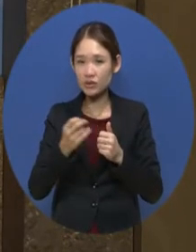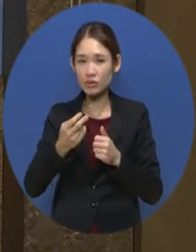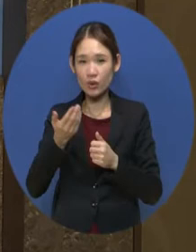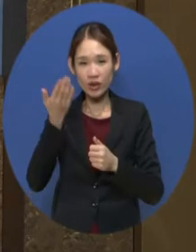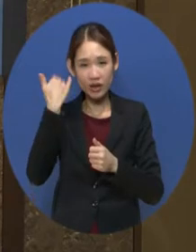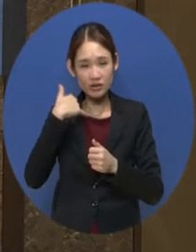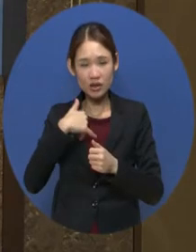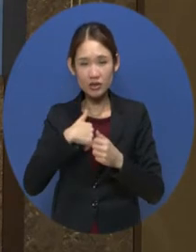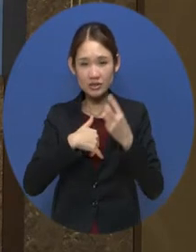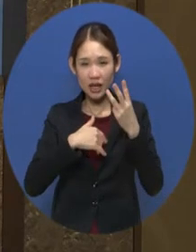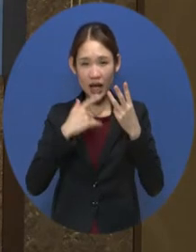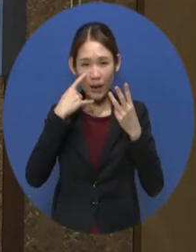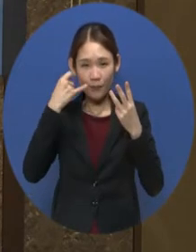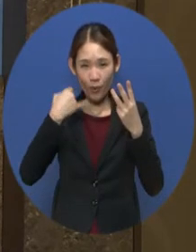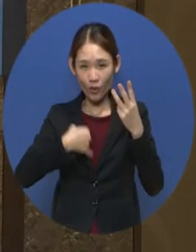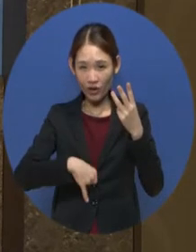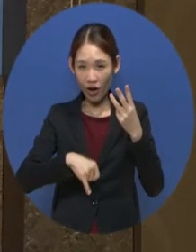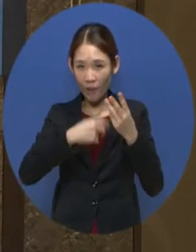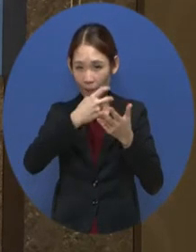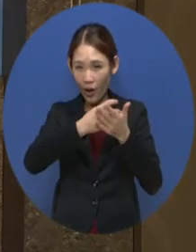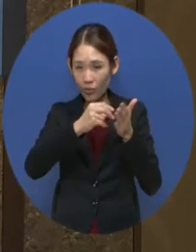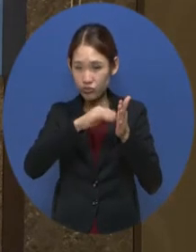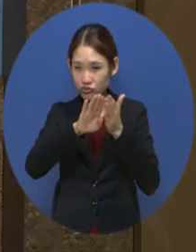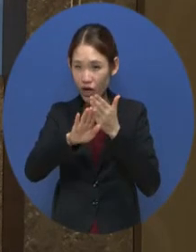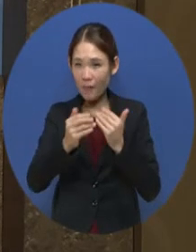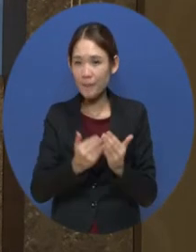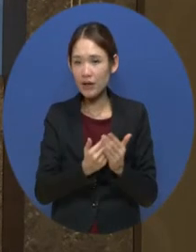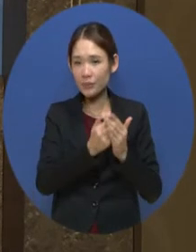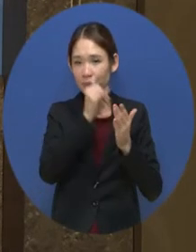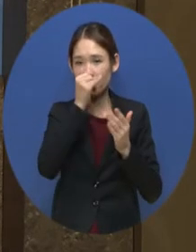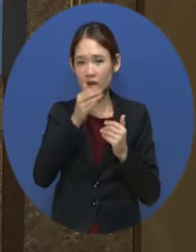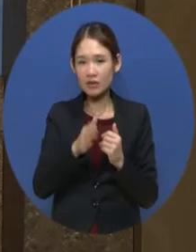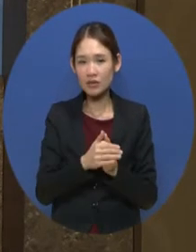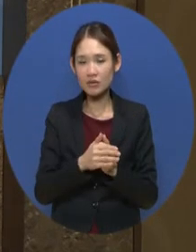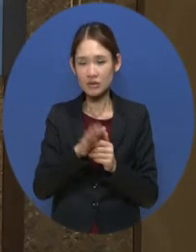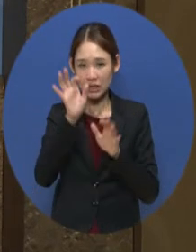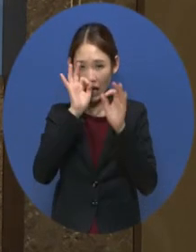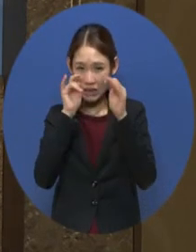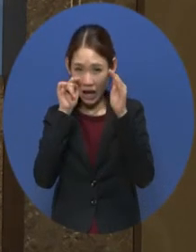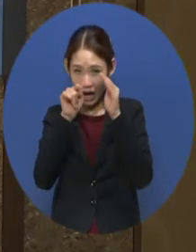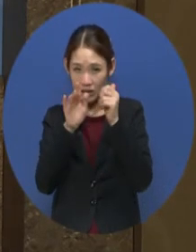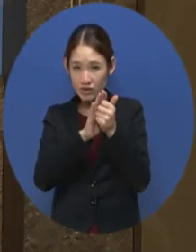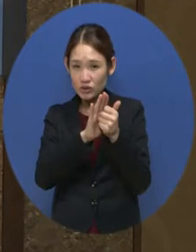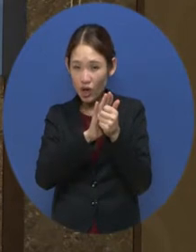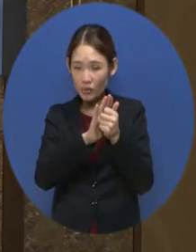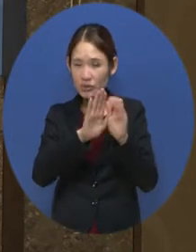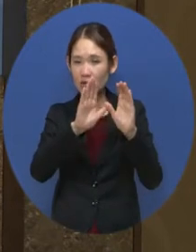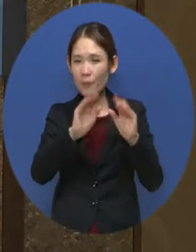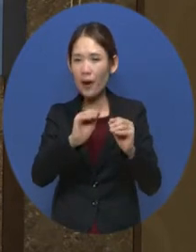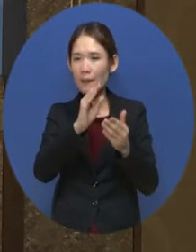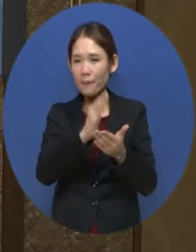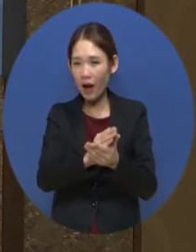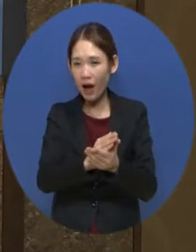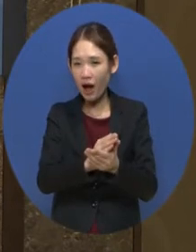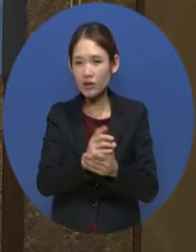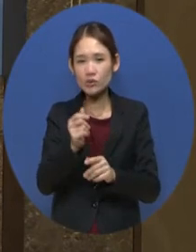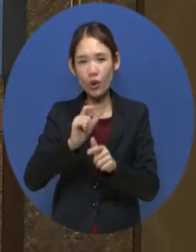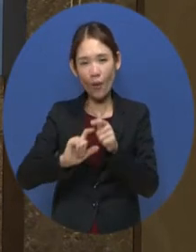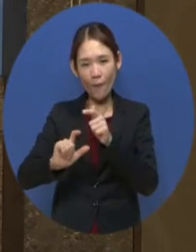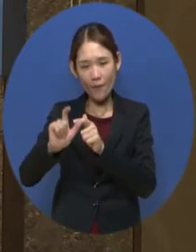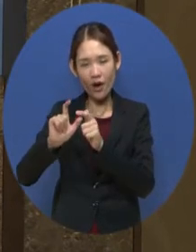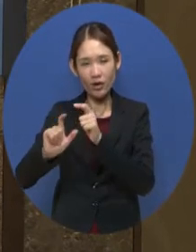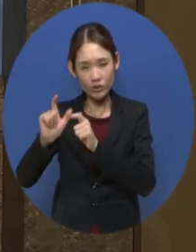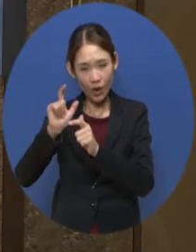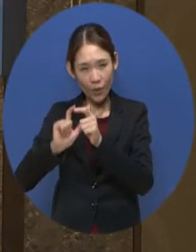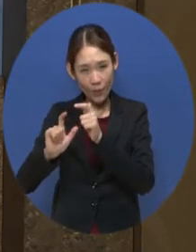세무녀법 이후에 그런 게 그 발전이 돼 왔는데 네. 찻똥 서비스에 멈추지 말고 좀 더 디테일한